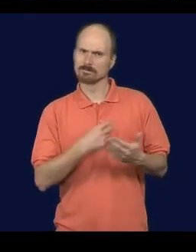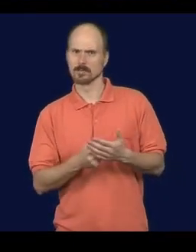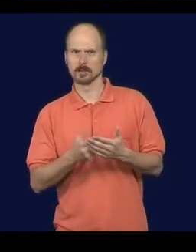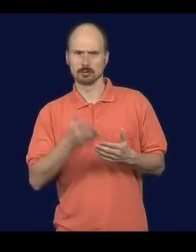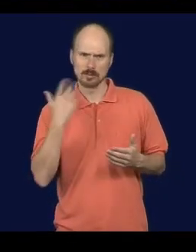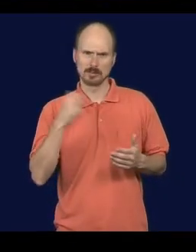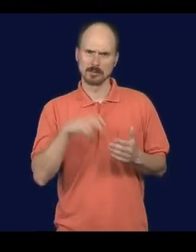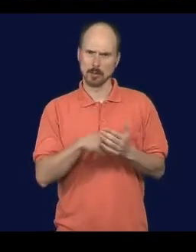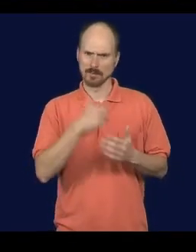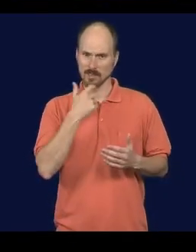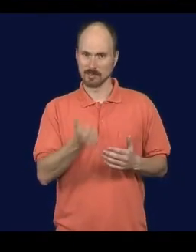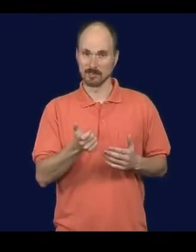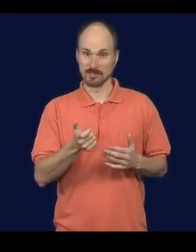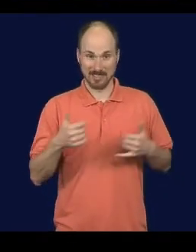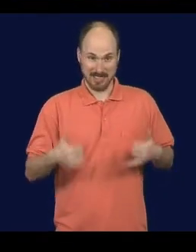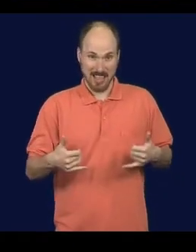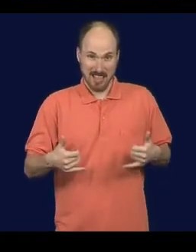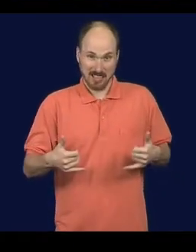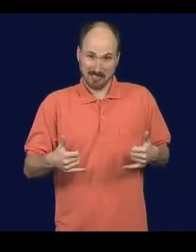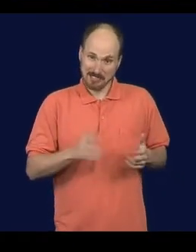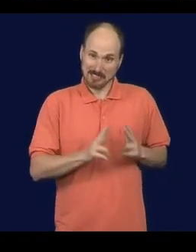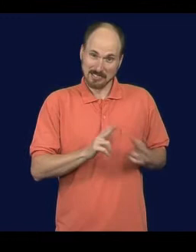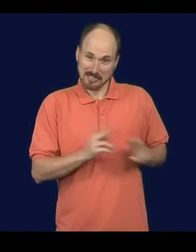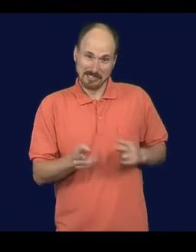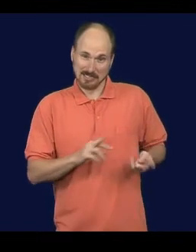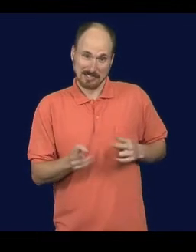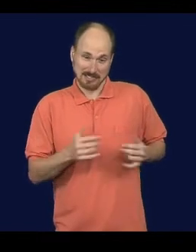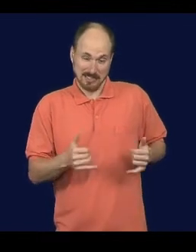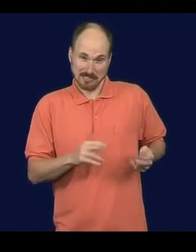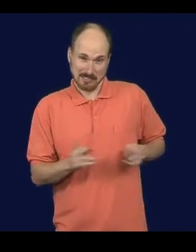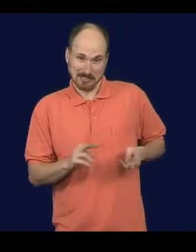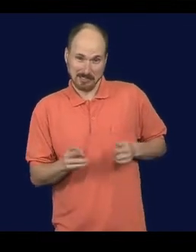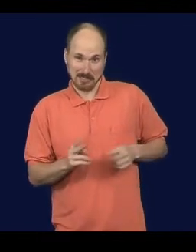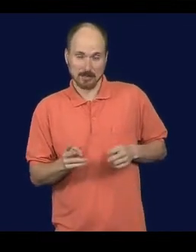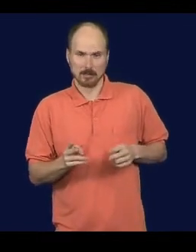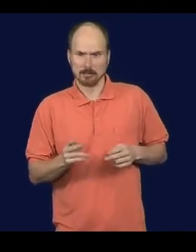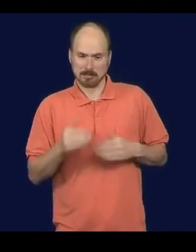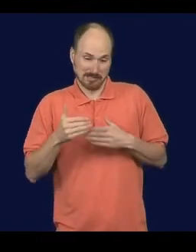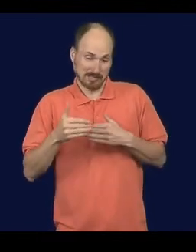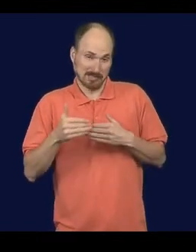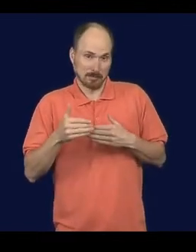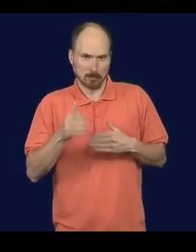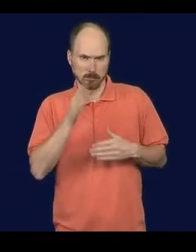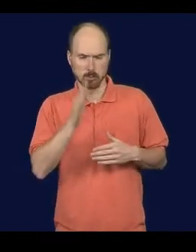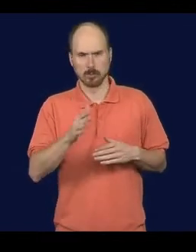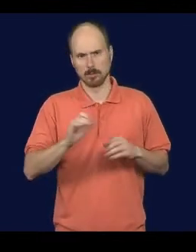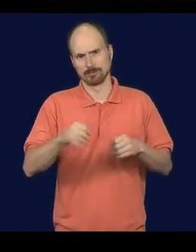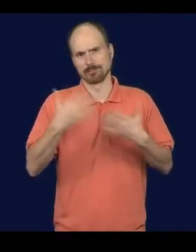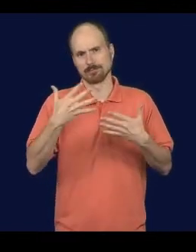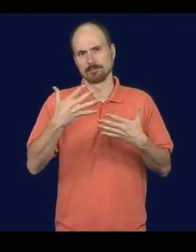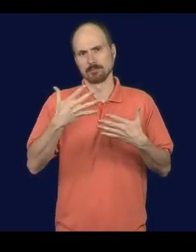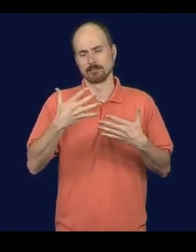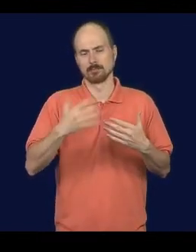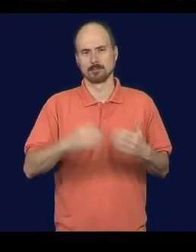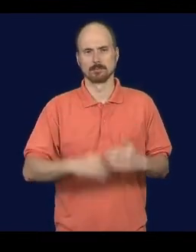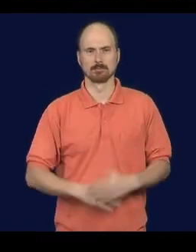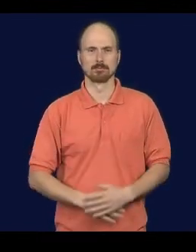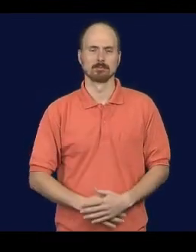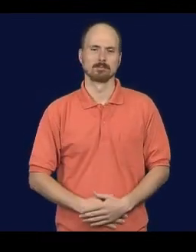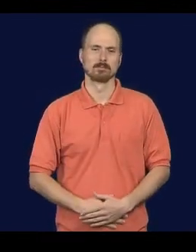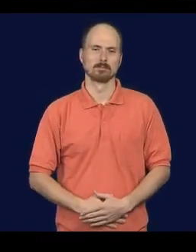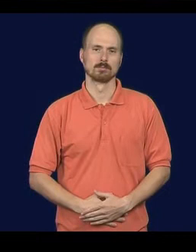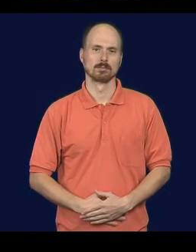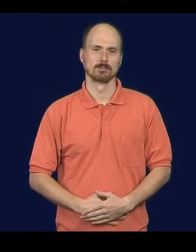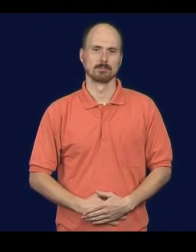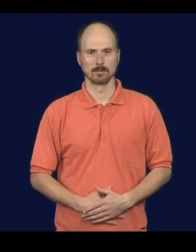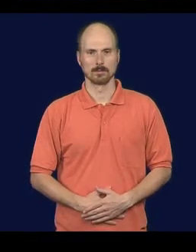Inspo. Moje jméno je Štěpán Čonský a chtěl bych vám představit svoji mobilní aplikaci, která se jmenuje Ampeli. A chtěl bych se zeptat, jestli